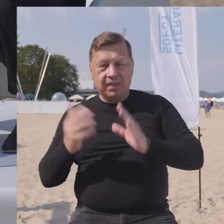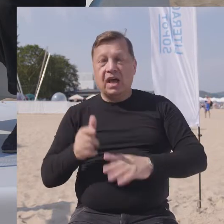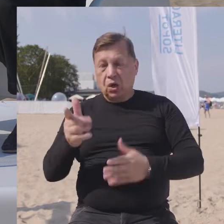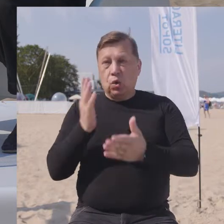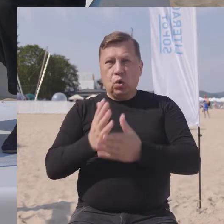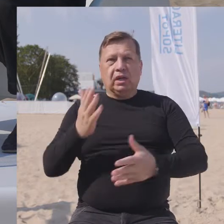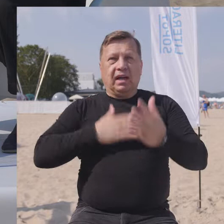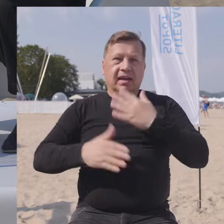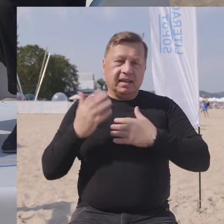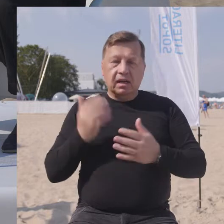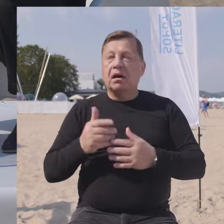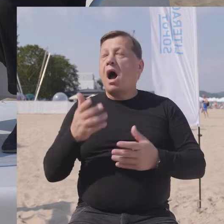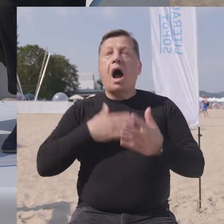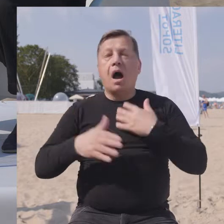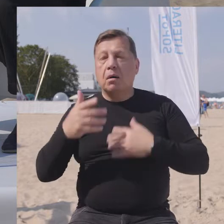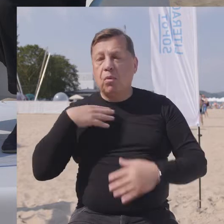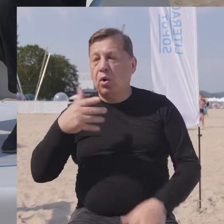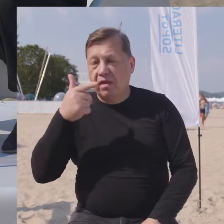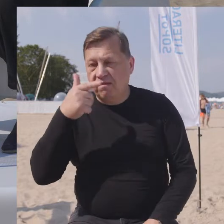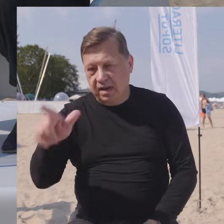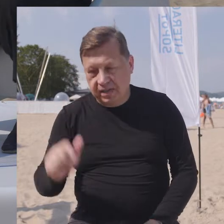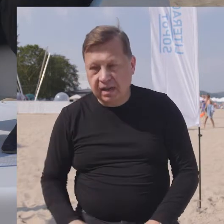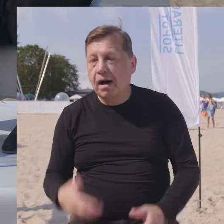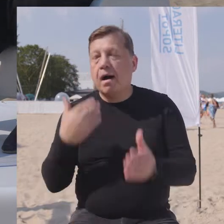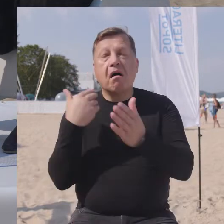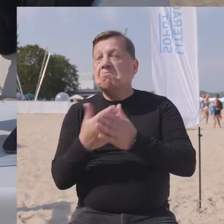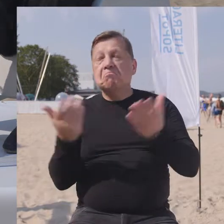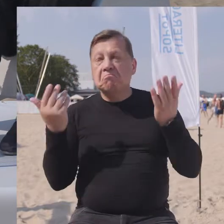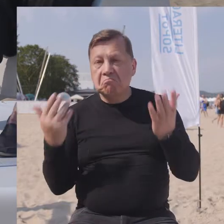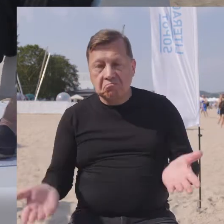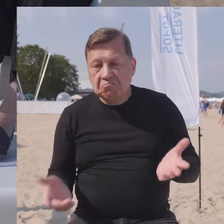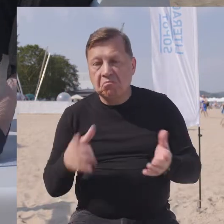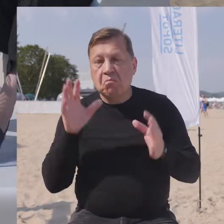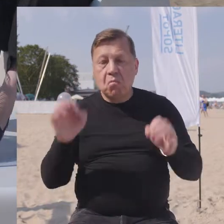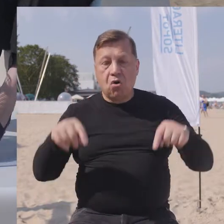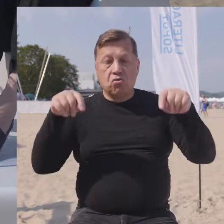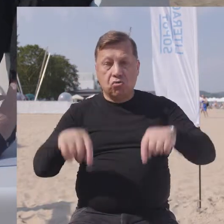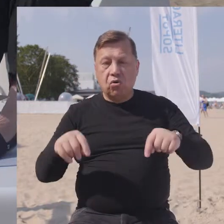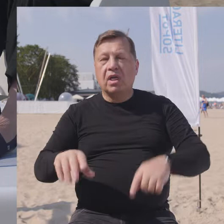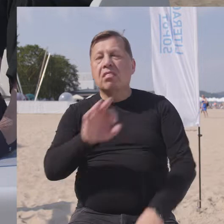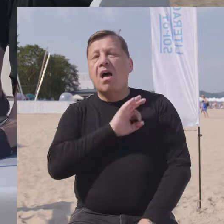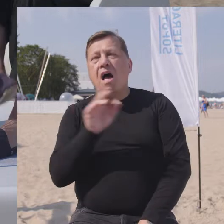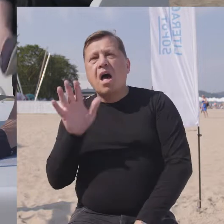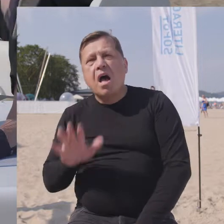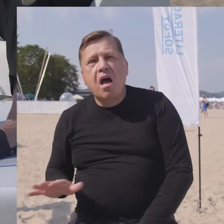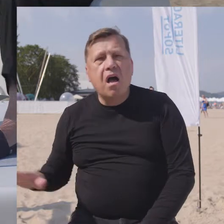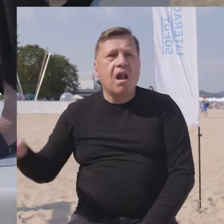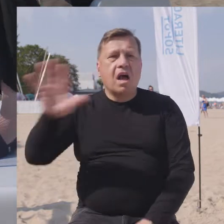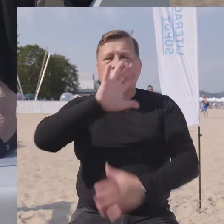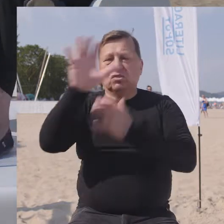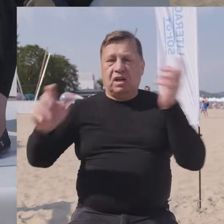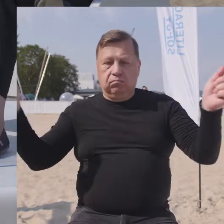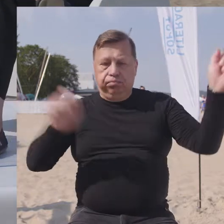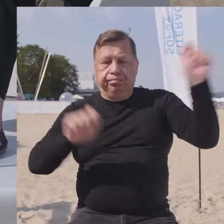te 2 tygodnie. A to dlatego, że za żelazną kurtynę wjechało tysiące delegatów i delegatek z